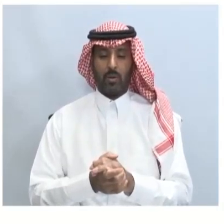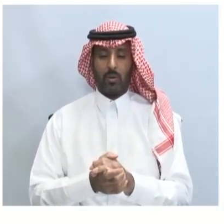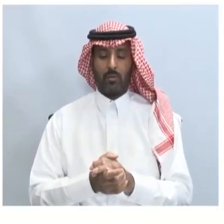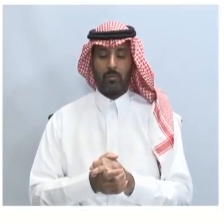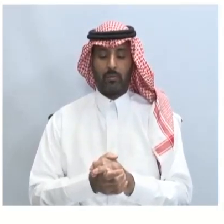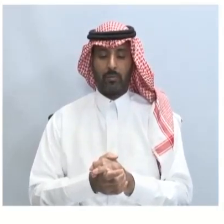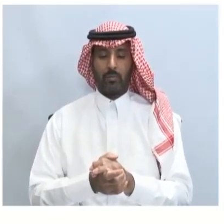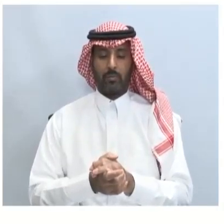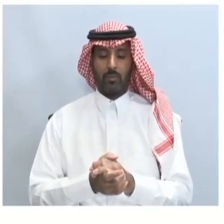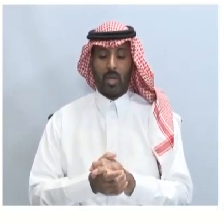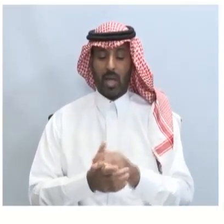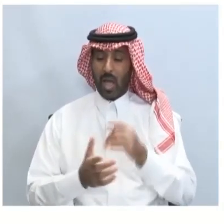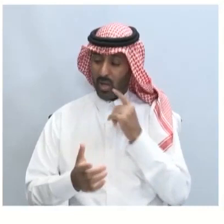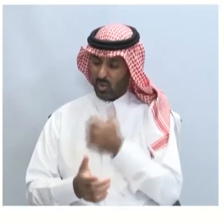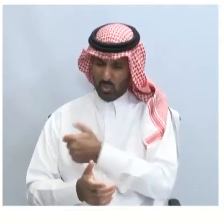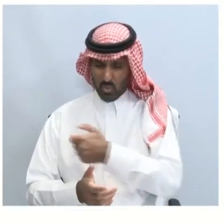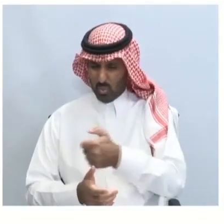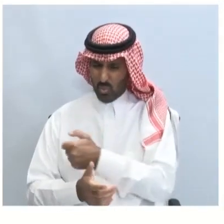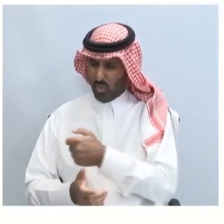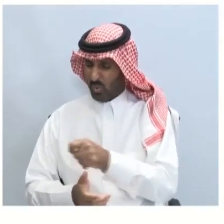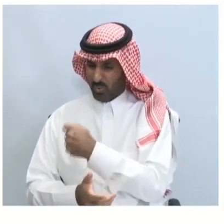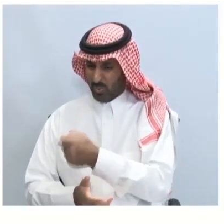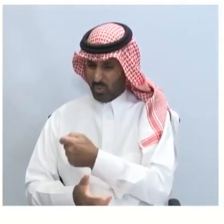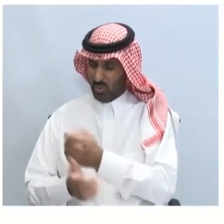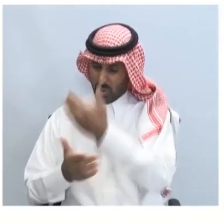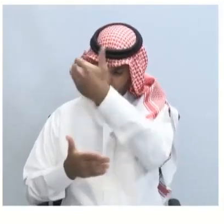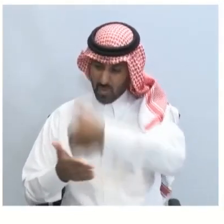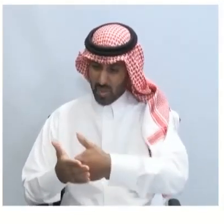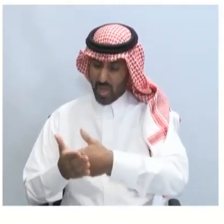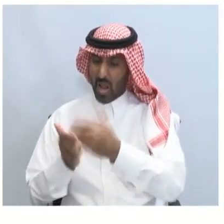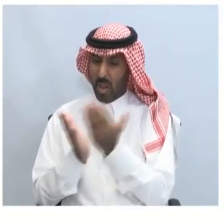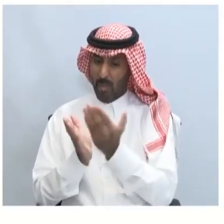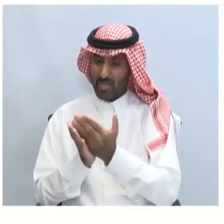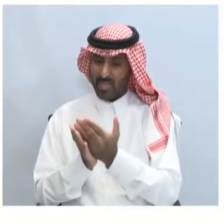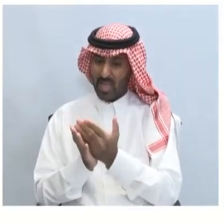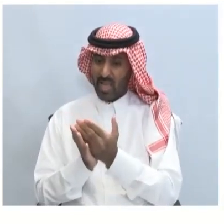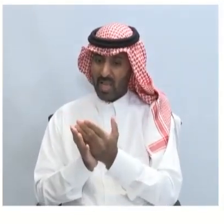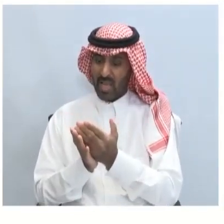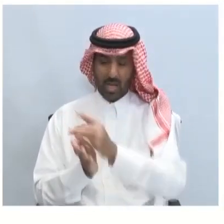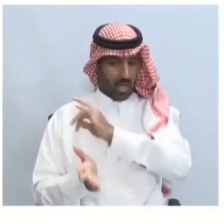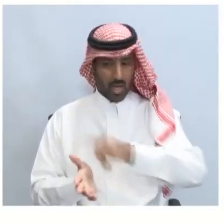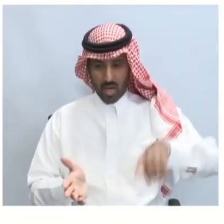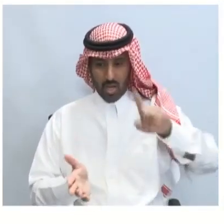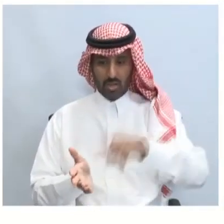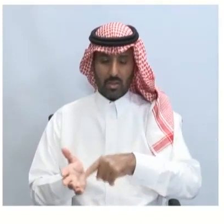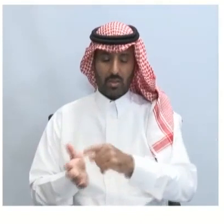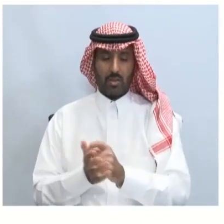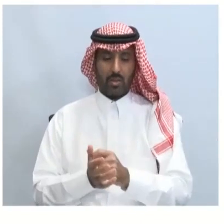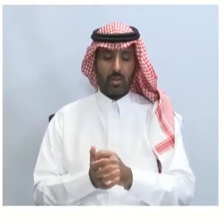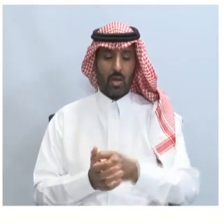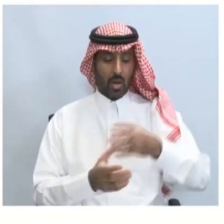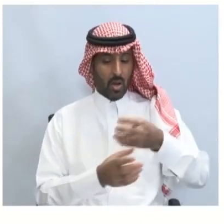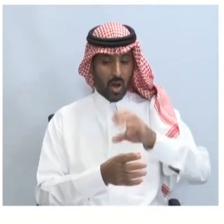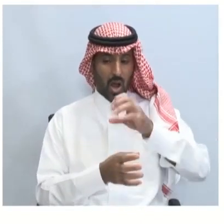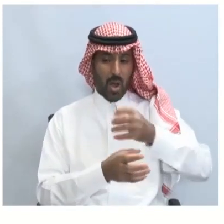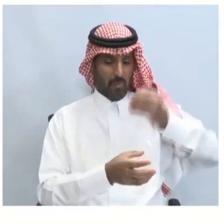الدائره اكتب على جدار المدرسه هل الون الدائره هل هذا فعل صحيح لا القي العلب